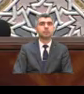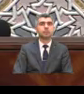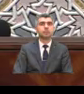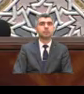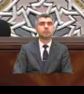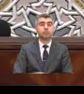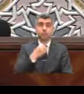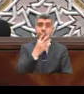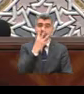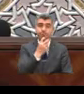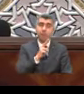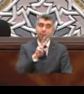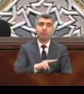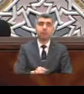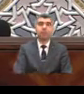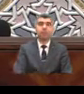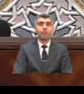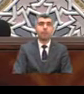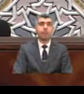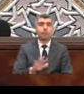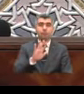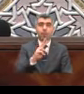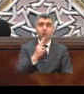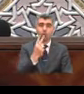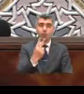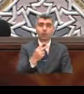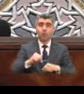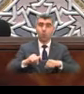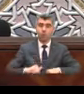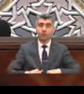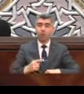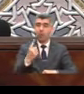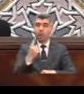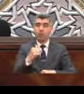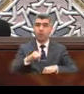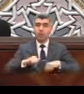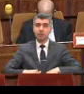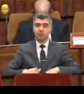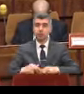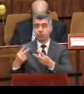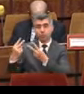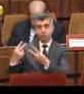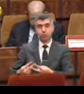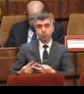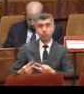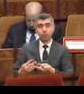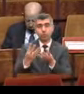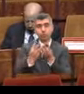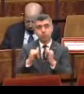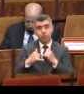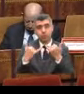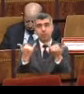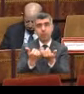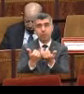للأسف الشديد سيد رئيس، 25 وزير وزيرة واحدة في جلسة دستورية